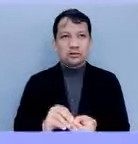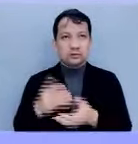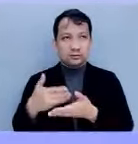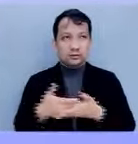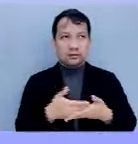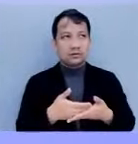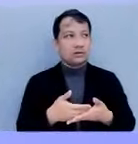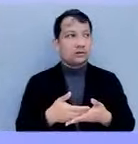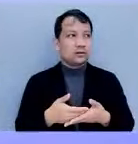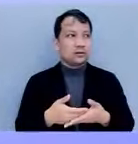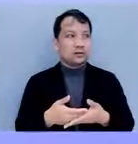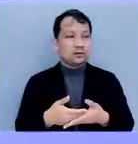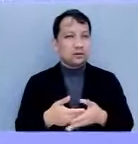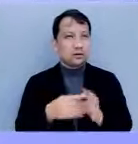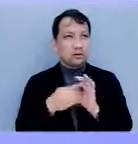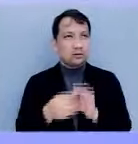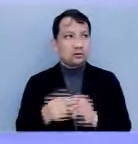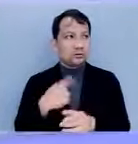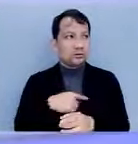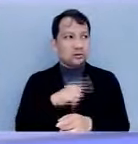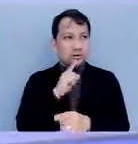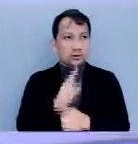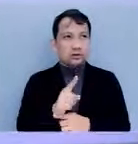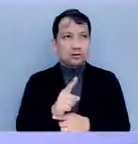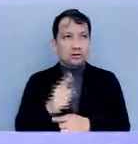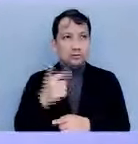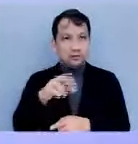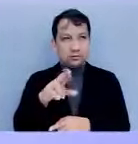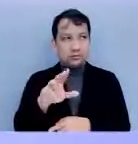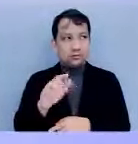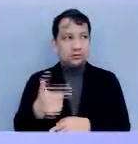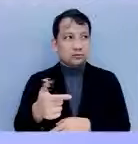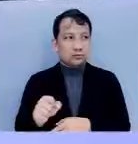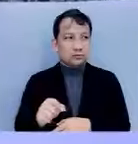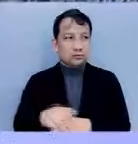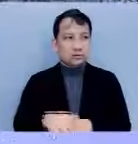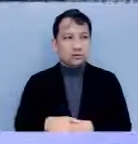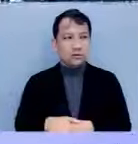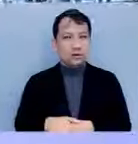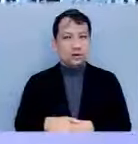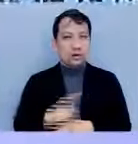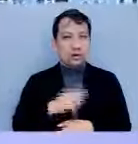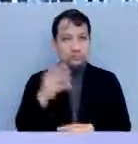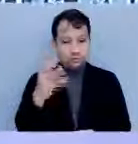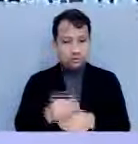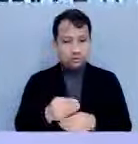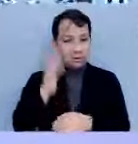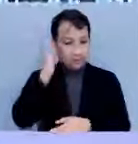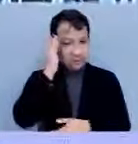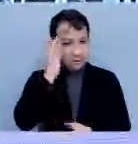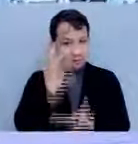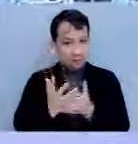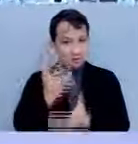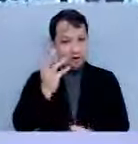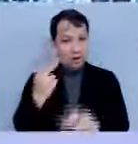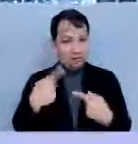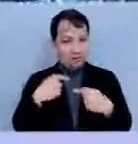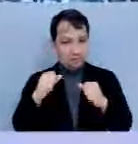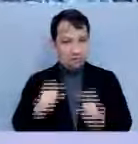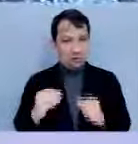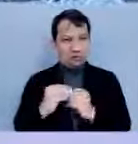mga hayop tulad ni Sir George. O di ba? Pandagdag na rin sa ating K-alaman na maituturing